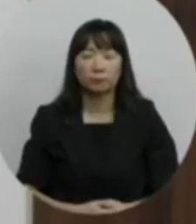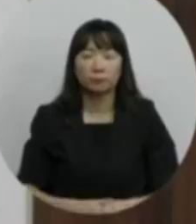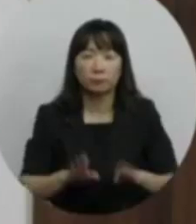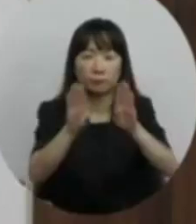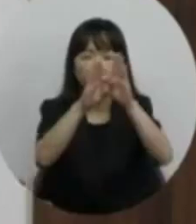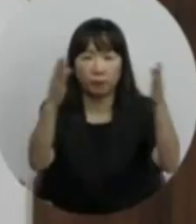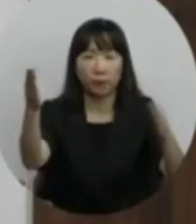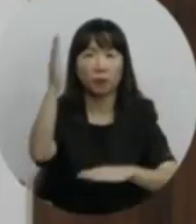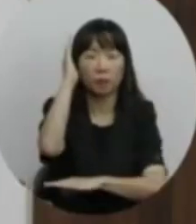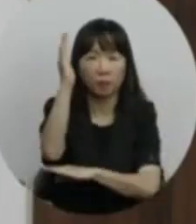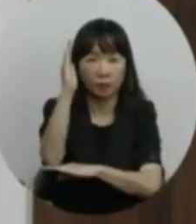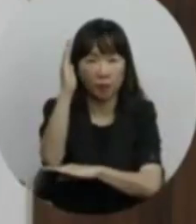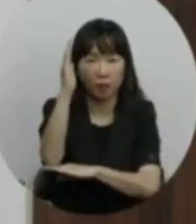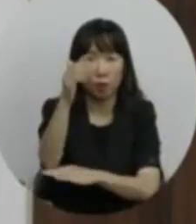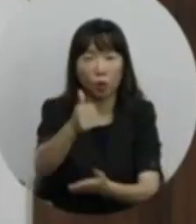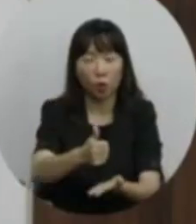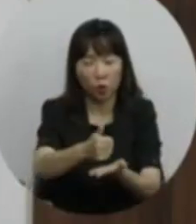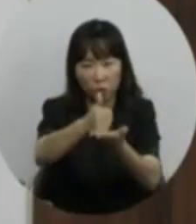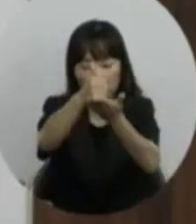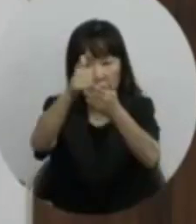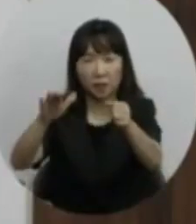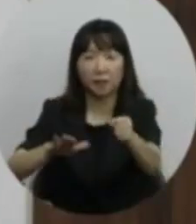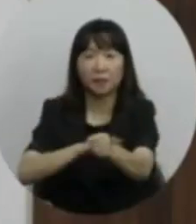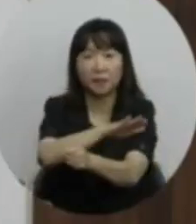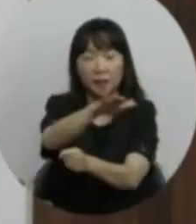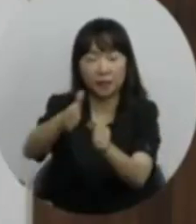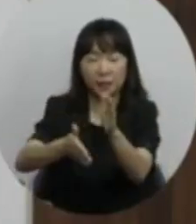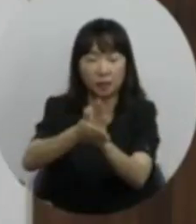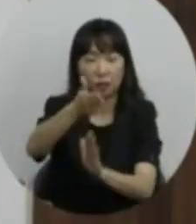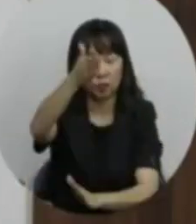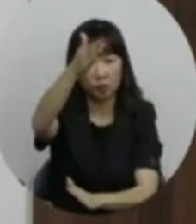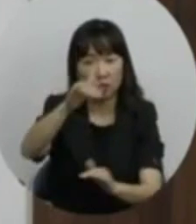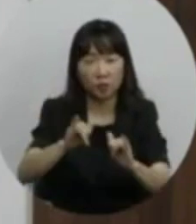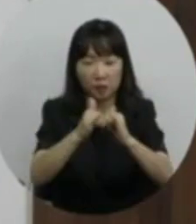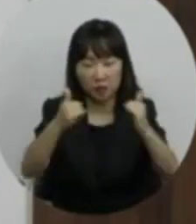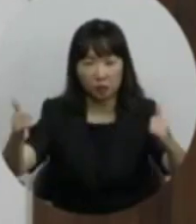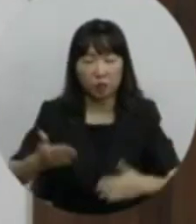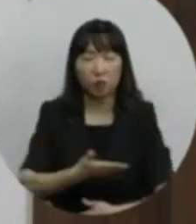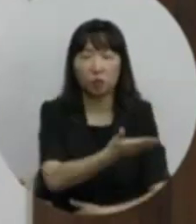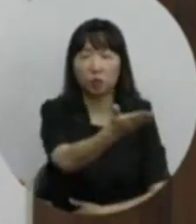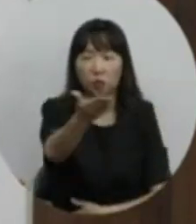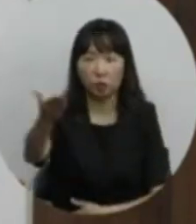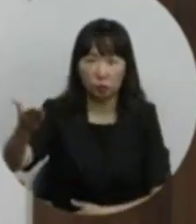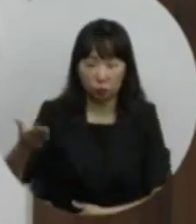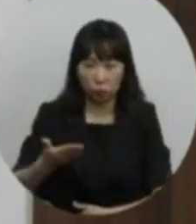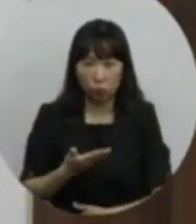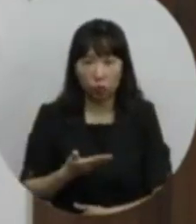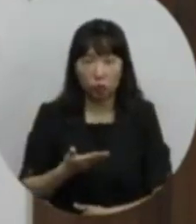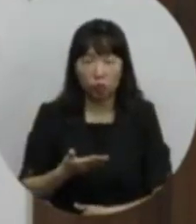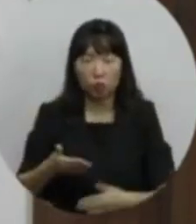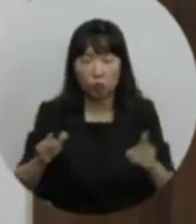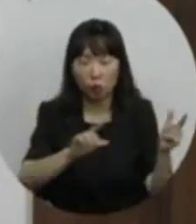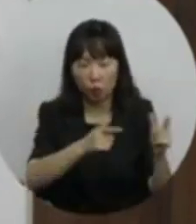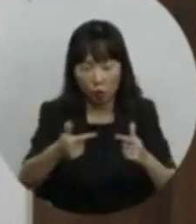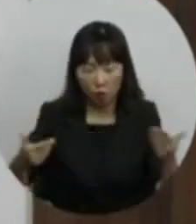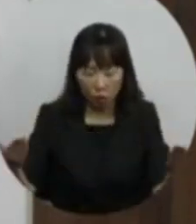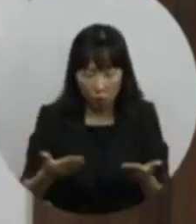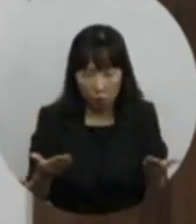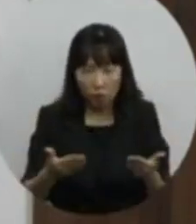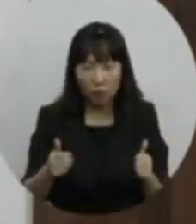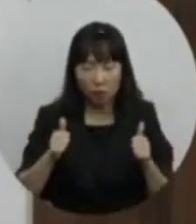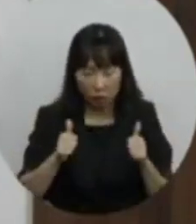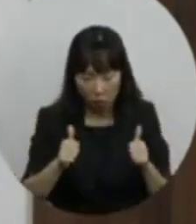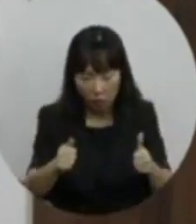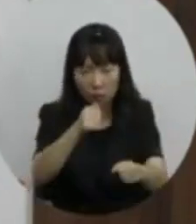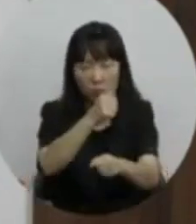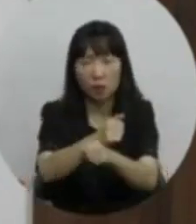대사, 존경하고 사랑하는 시민 여러분, 의정활동에 최선을 다하고 계신 선배 동료 의원